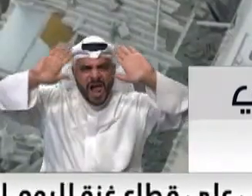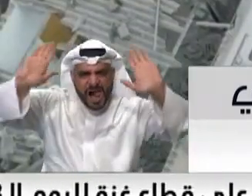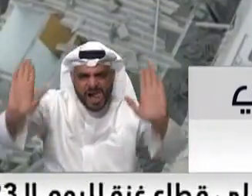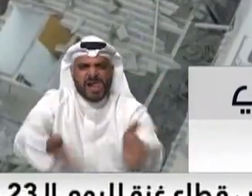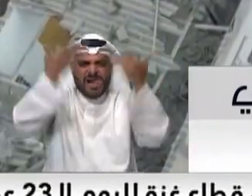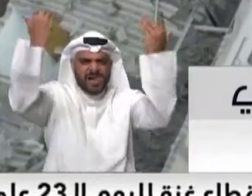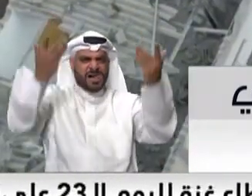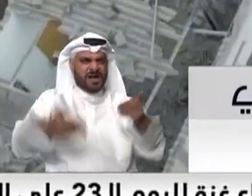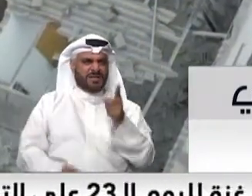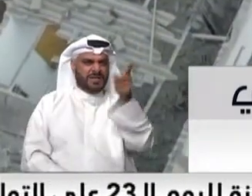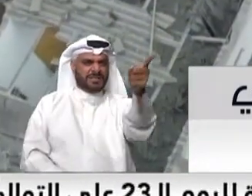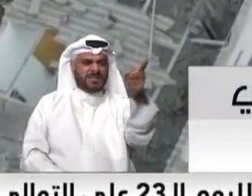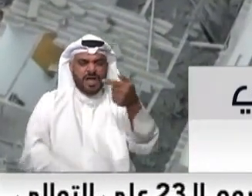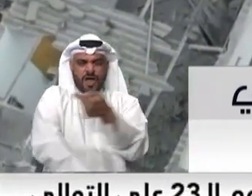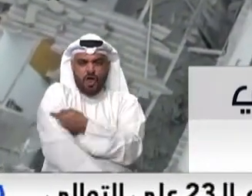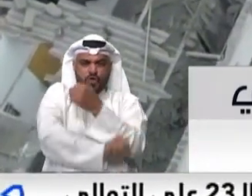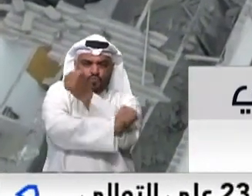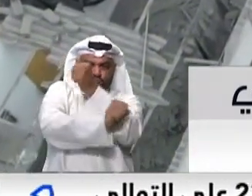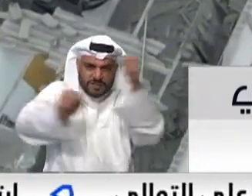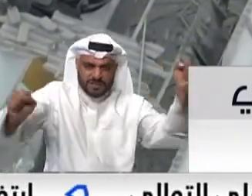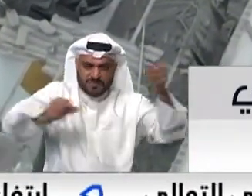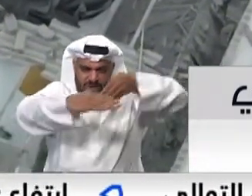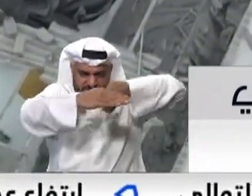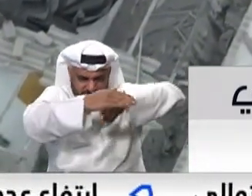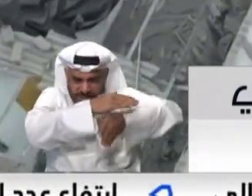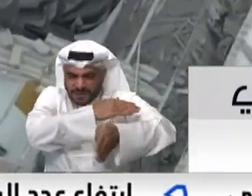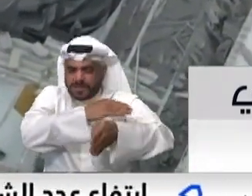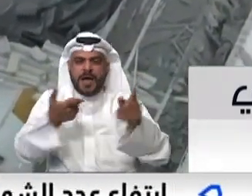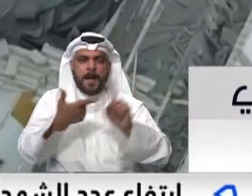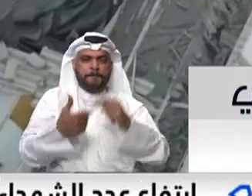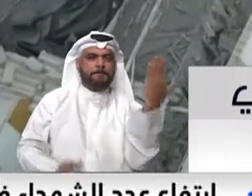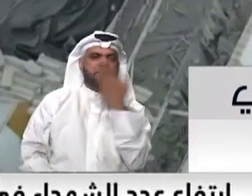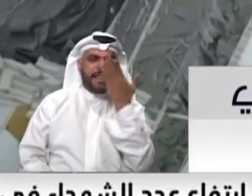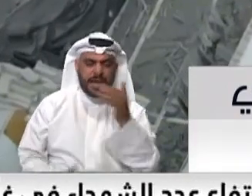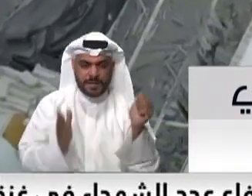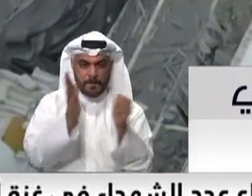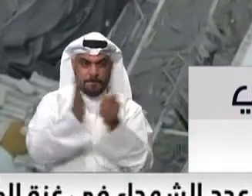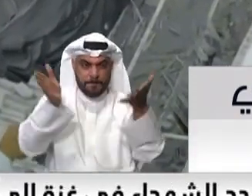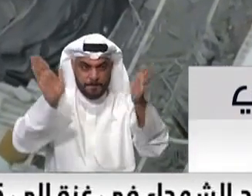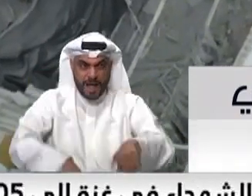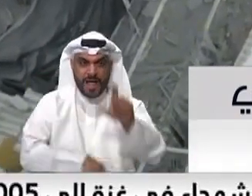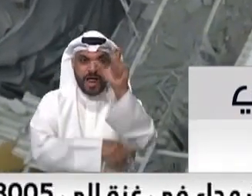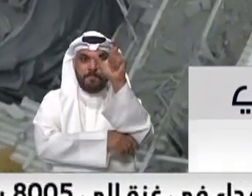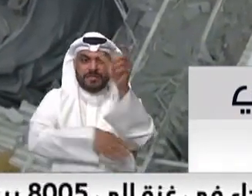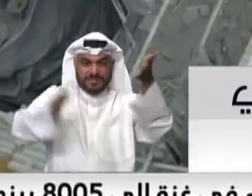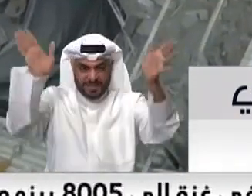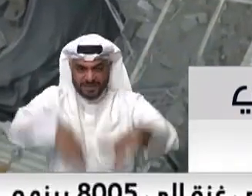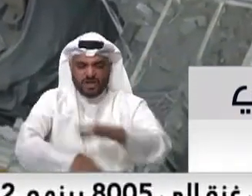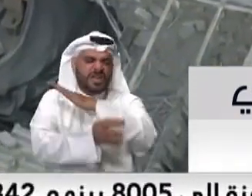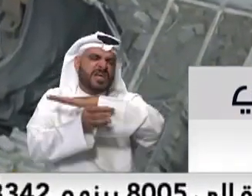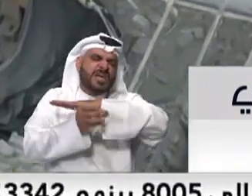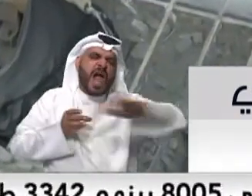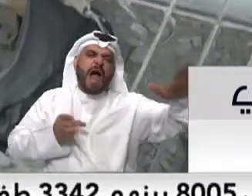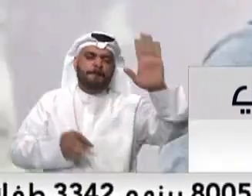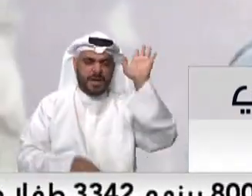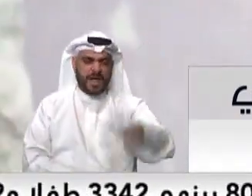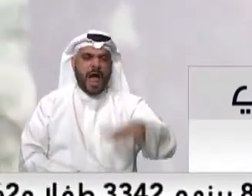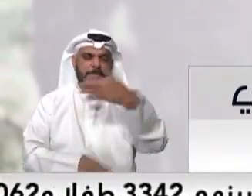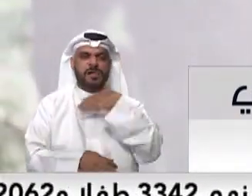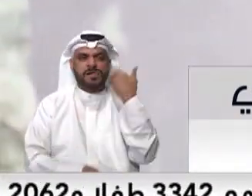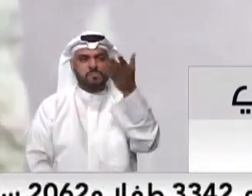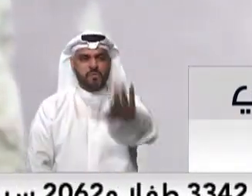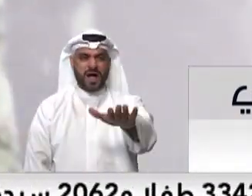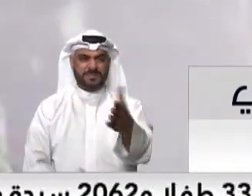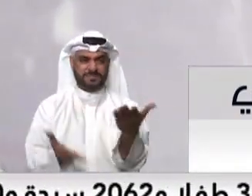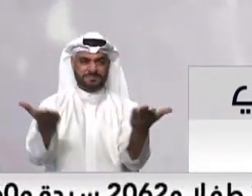المستشفيات، الملاجئ، المدارس، وحرب الإبادة امتدت إلى المصلين بالمساجد واللاجئين إليها.